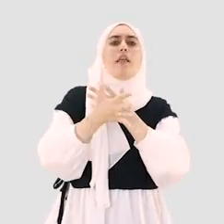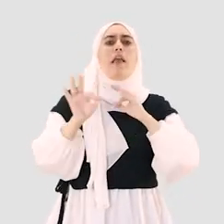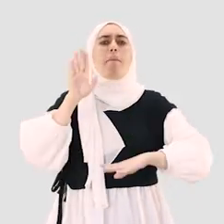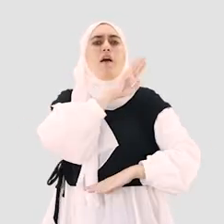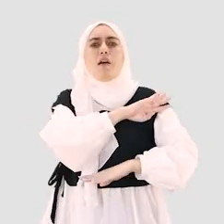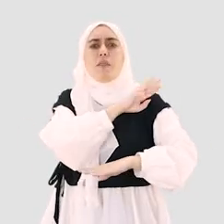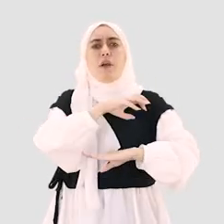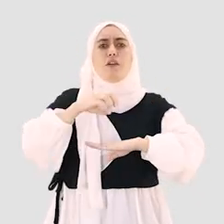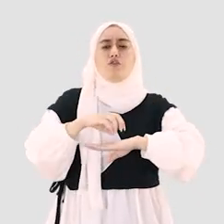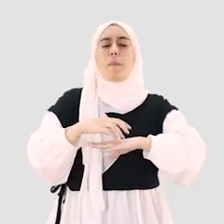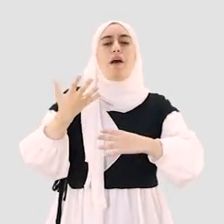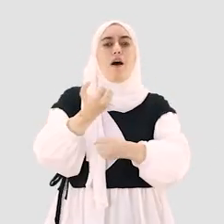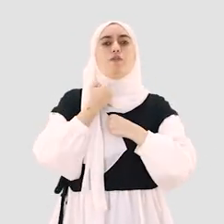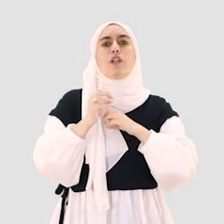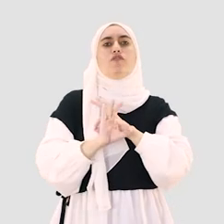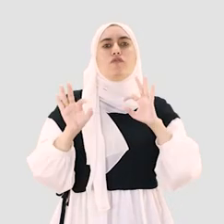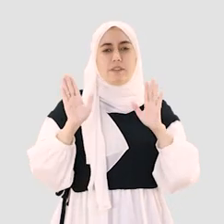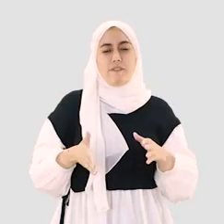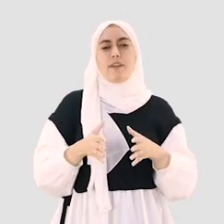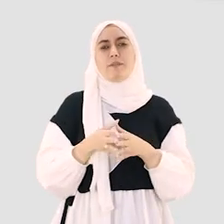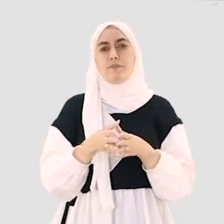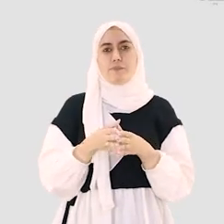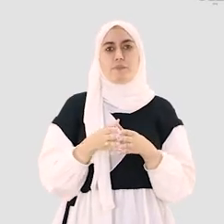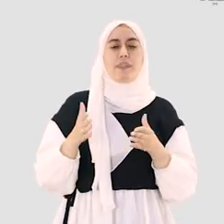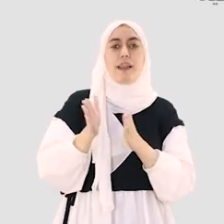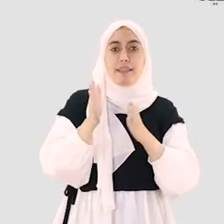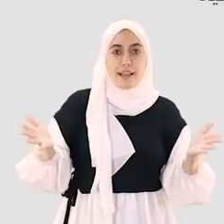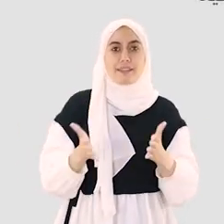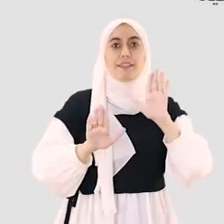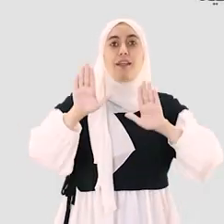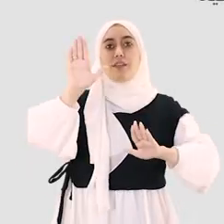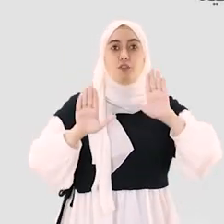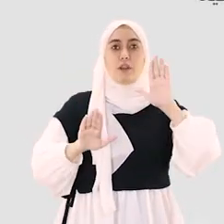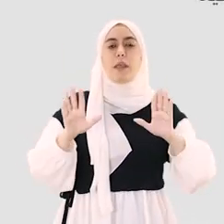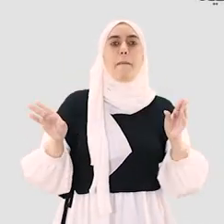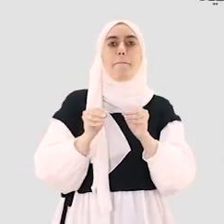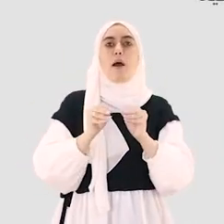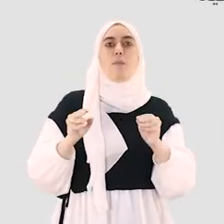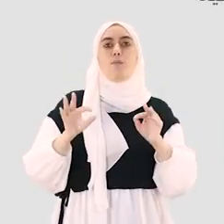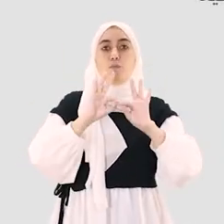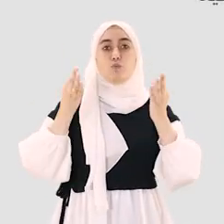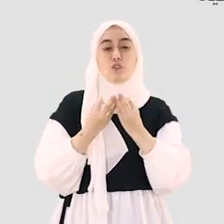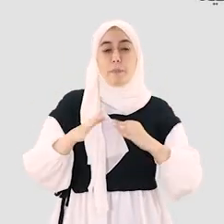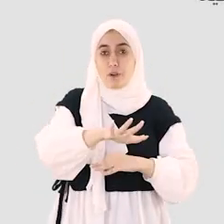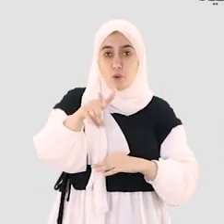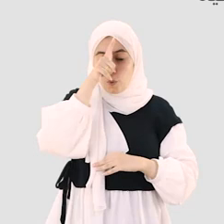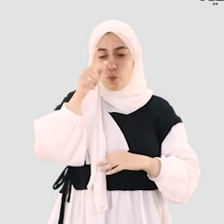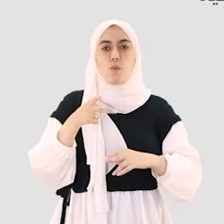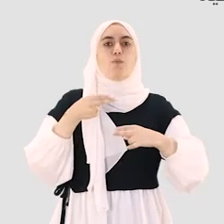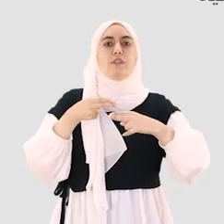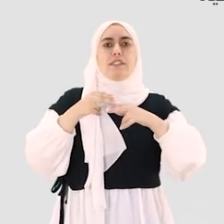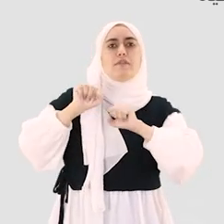الى جميع خدمات الجامعه والحصول عليها تعزيز التشاركيه مع المجتمع المحلي